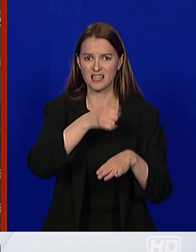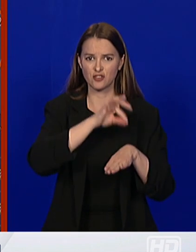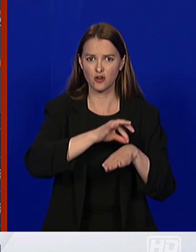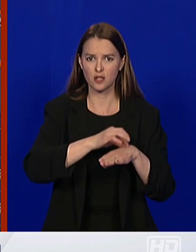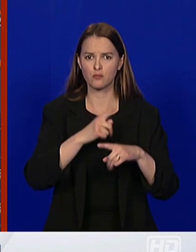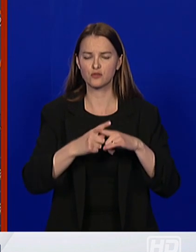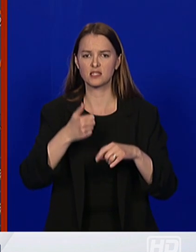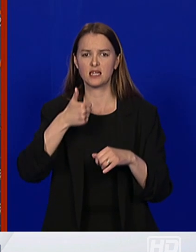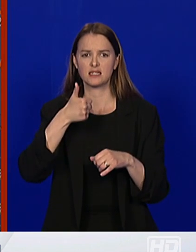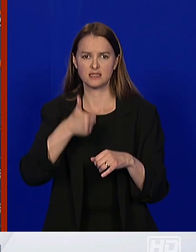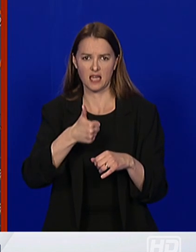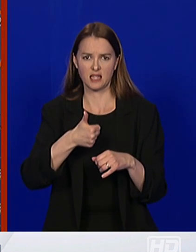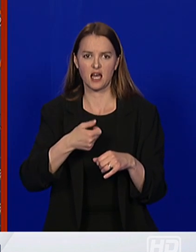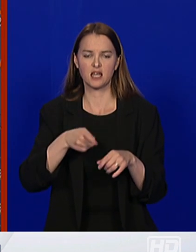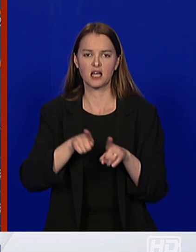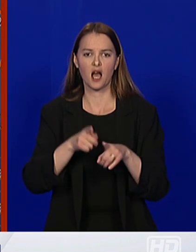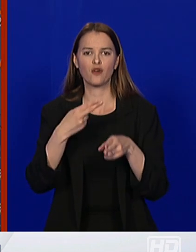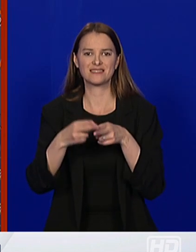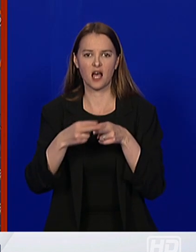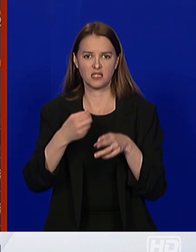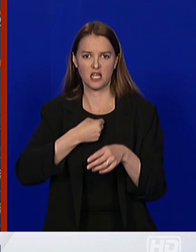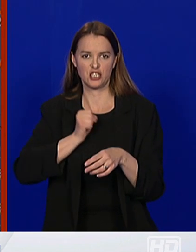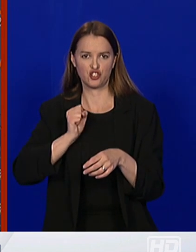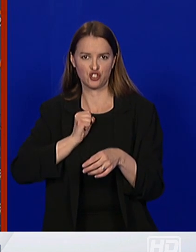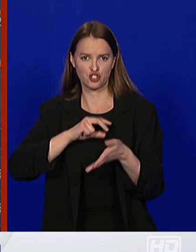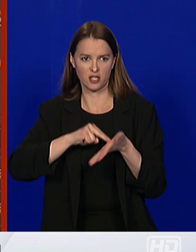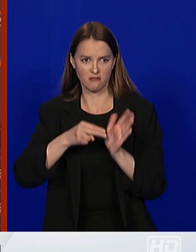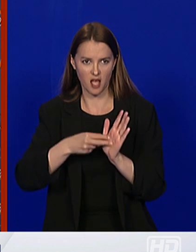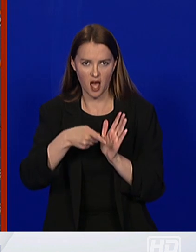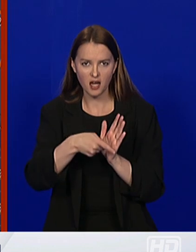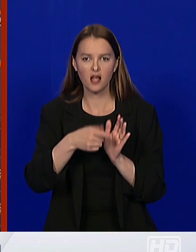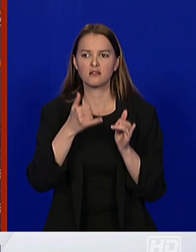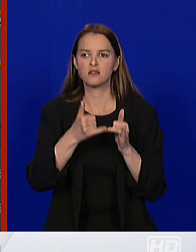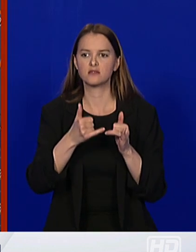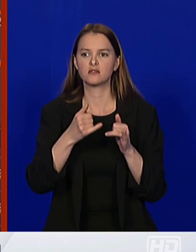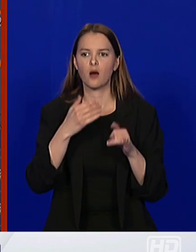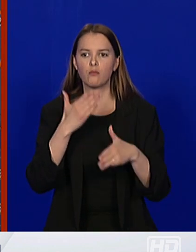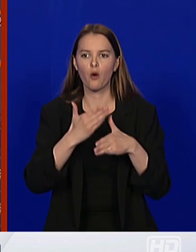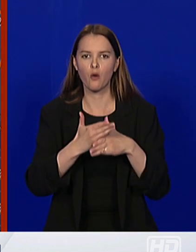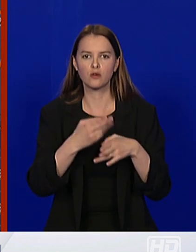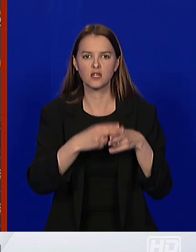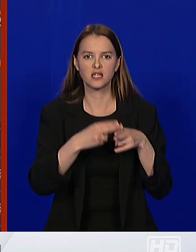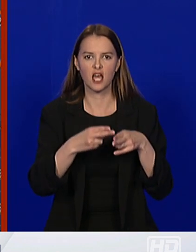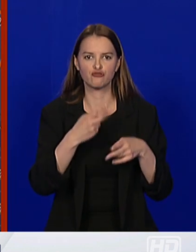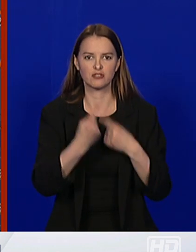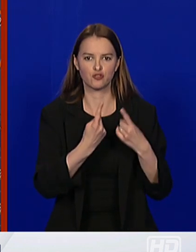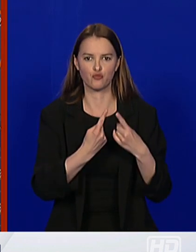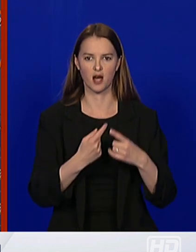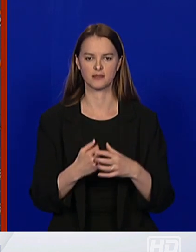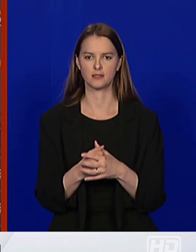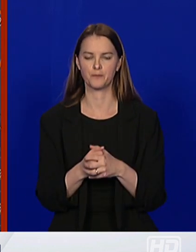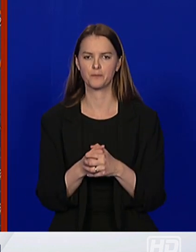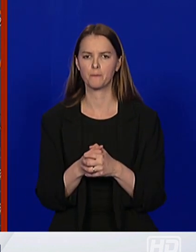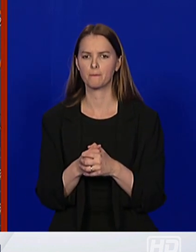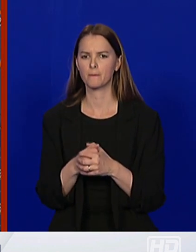diplomiranog sanitarnog inženjera da pomogne u rješavanju te situacije. Testiranje samo na Udbini, on će se pojačati ili